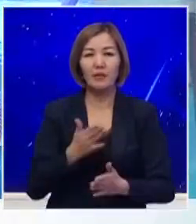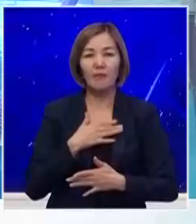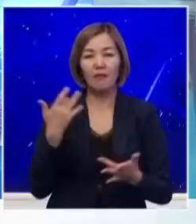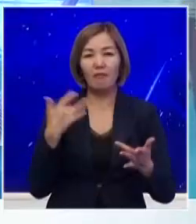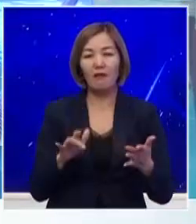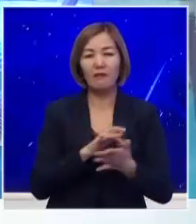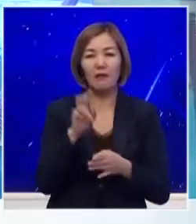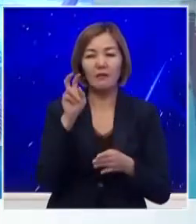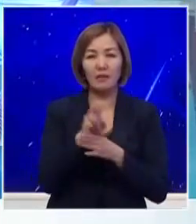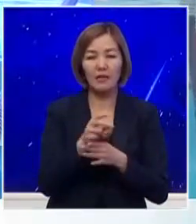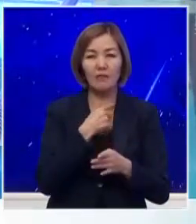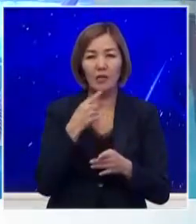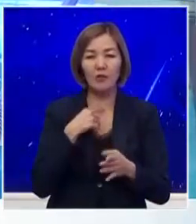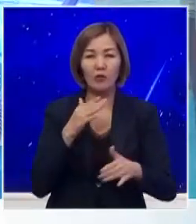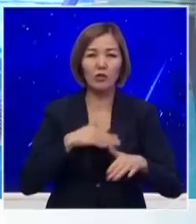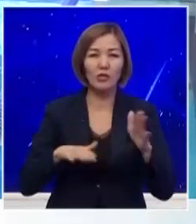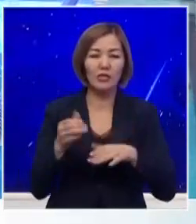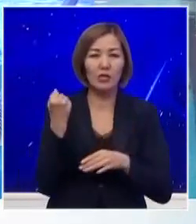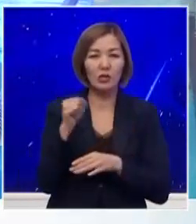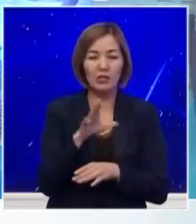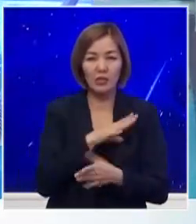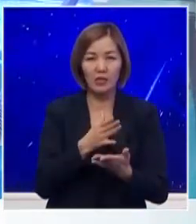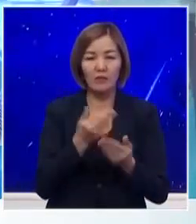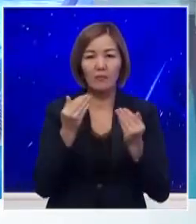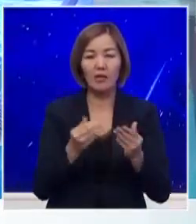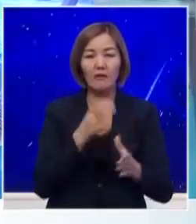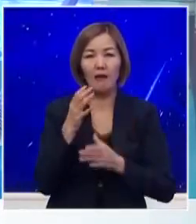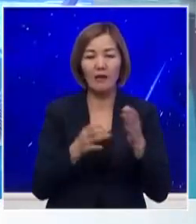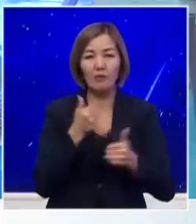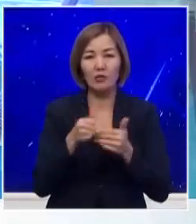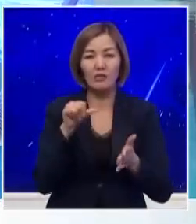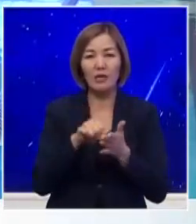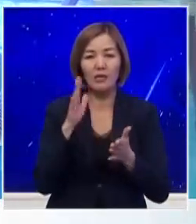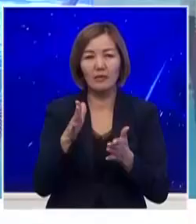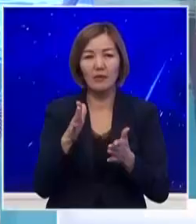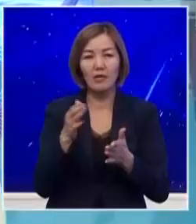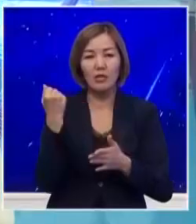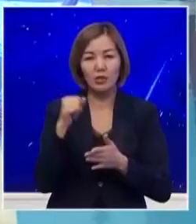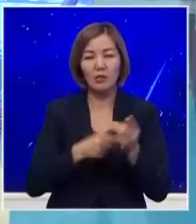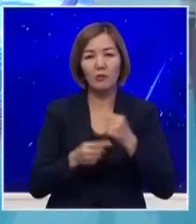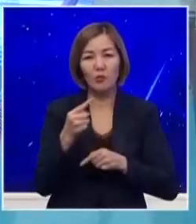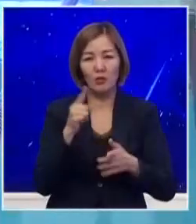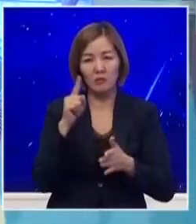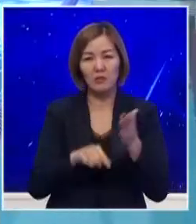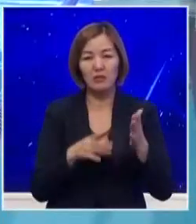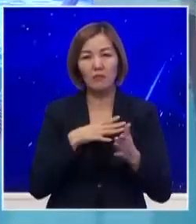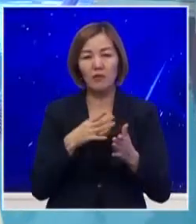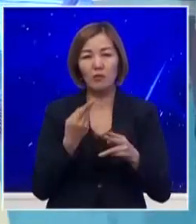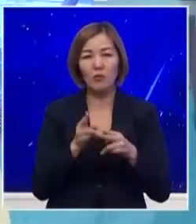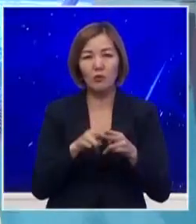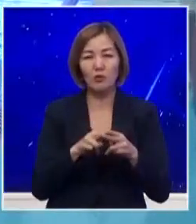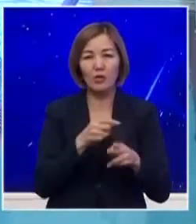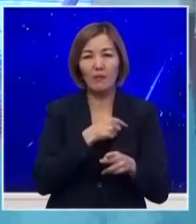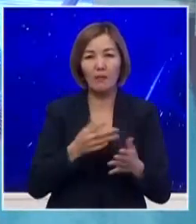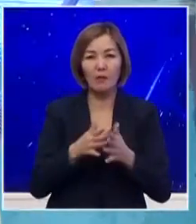келдім. Бүгін Талдықорғанда өткен жарыста жеңіске жеттім. Енді әлемдік жарысқа барамыз. Мен жеңіспен келетініме сенімдімін. Осы орайда